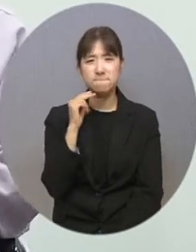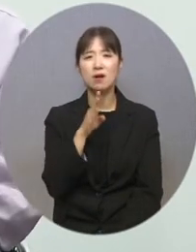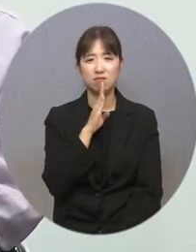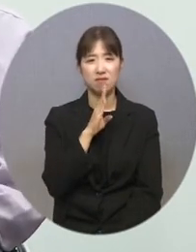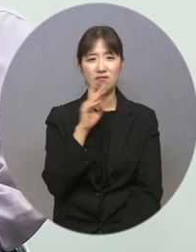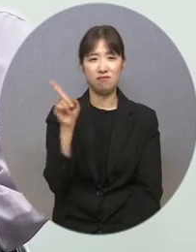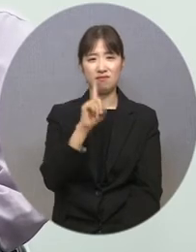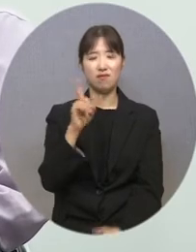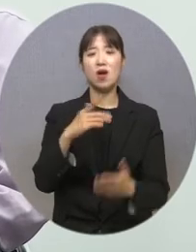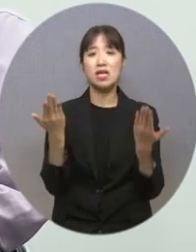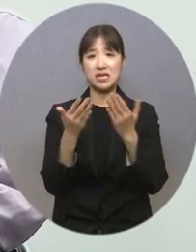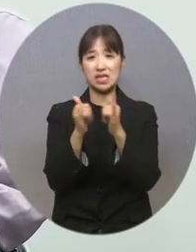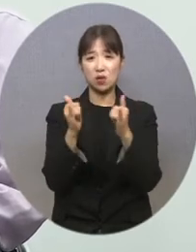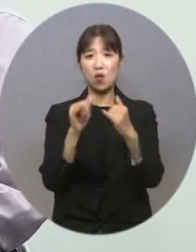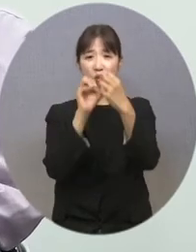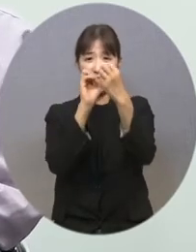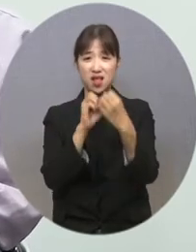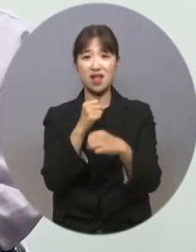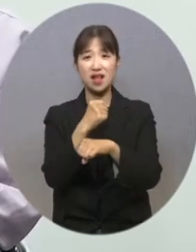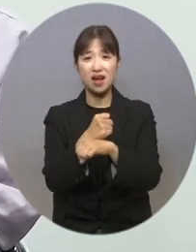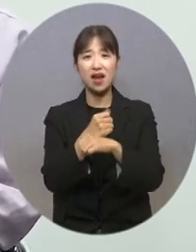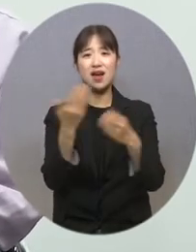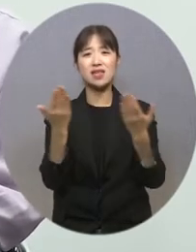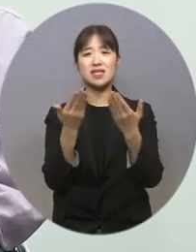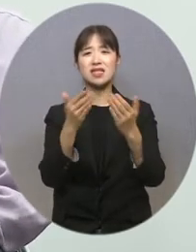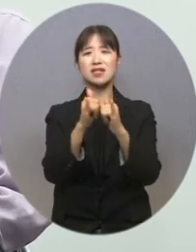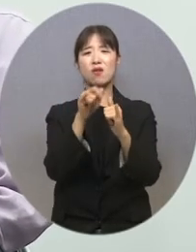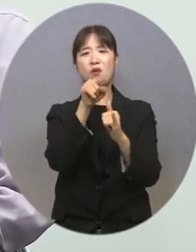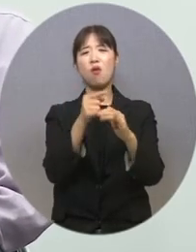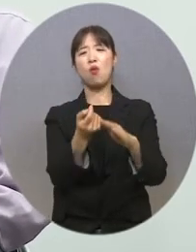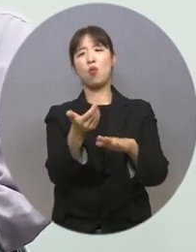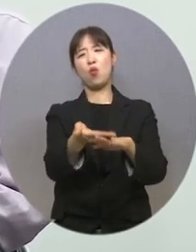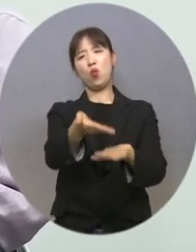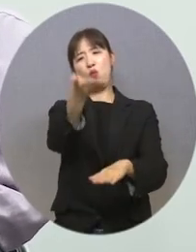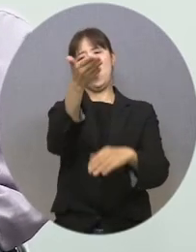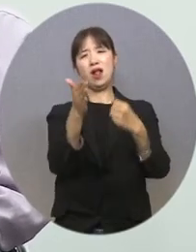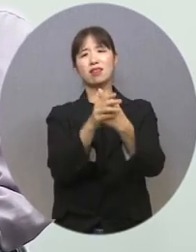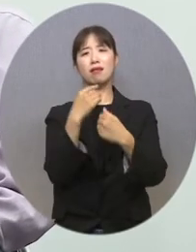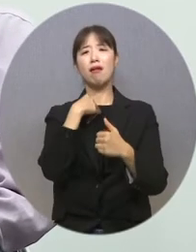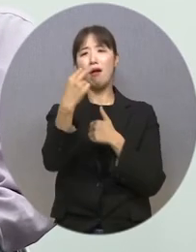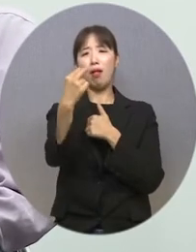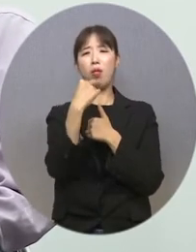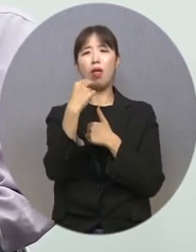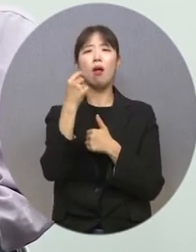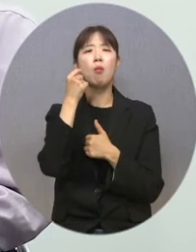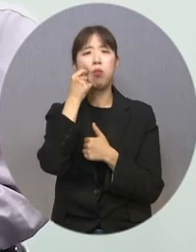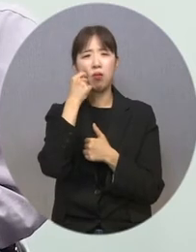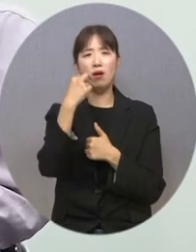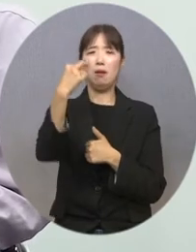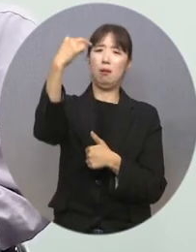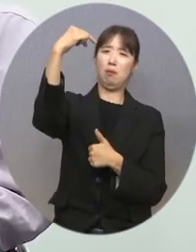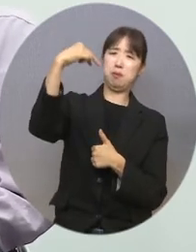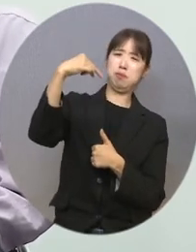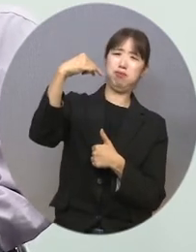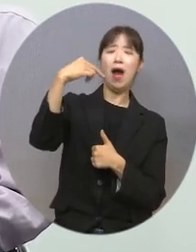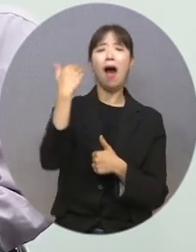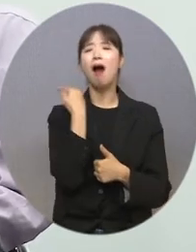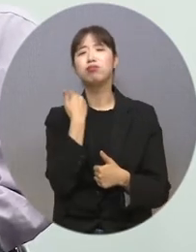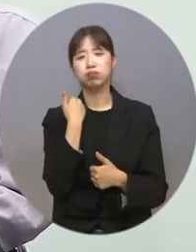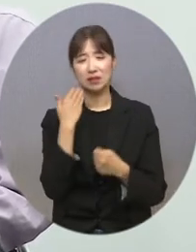직원 하고 얘기라 화면을 직원들은 상대적으로 저보다 돕게 있어 가설을 못 봐요 제가 아무리 카운터에 있어도